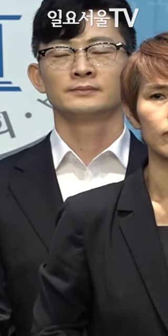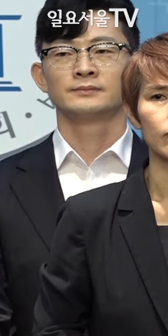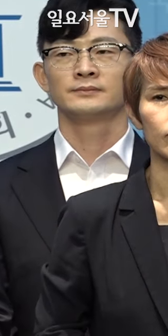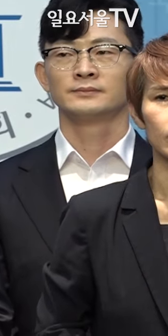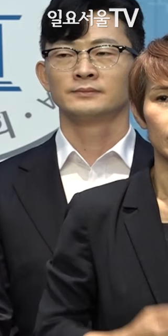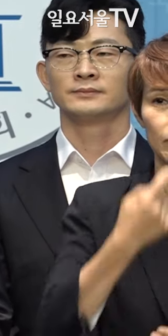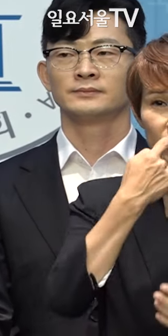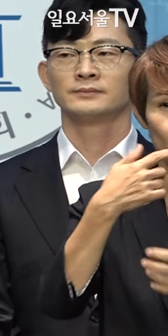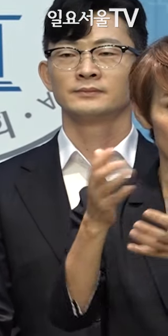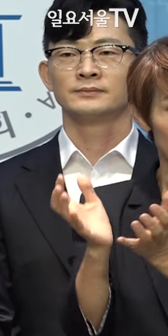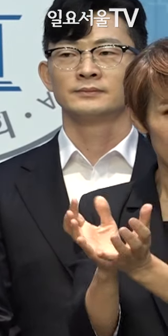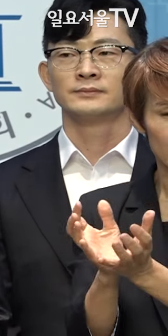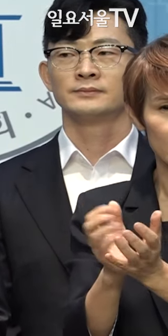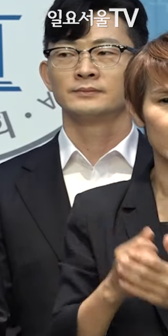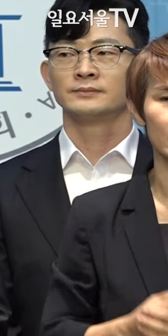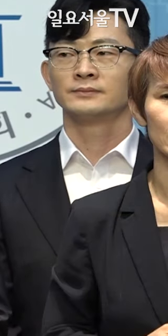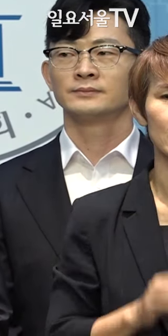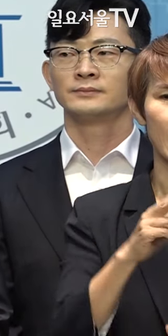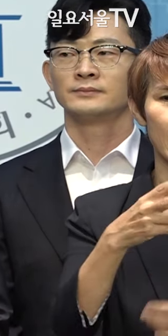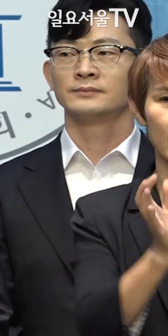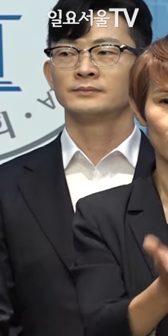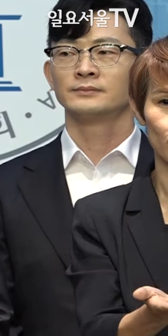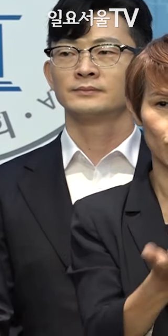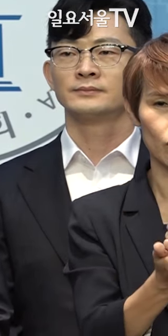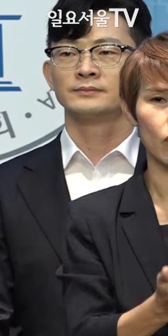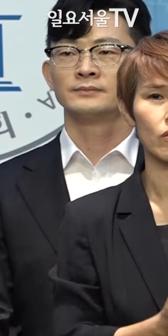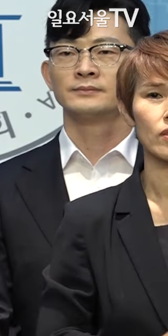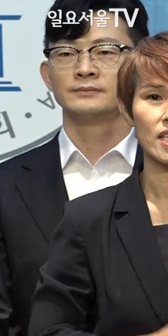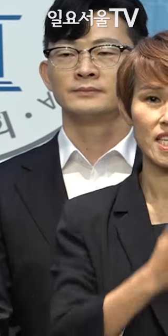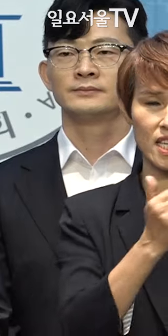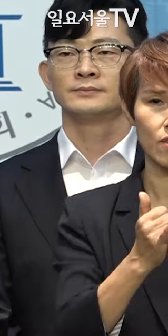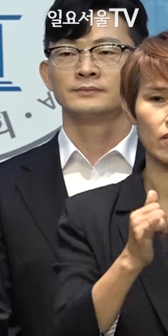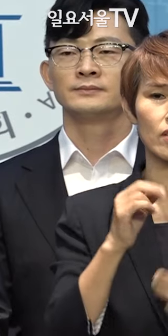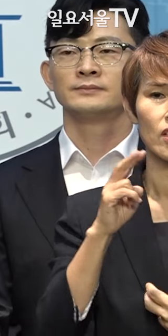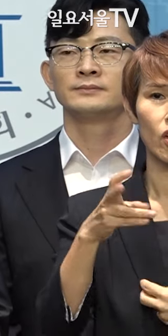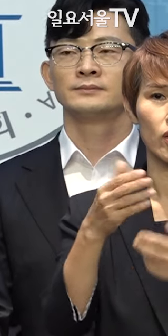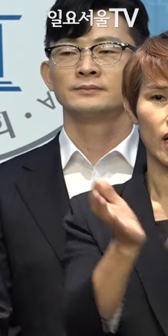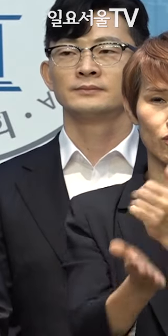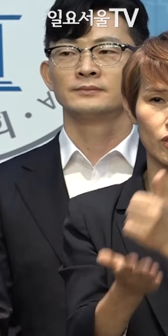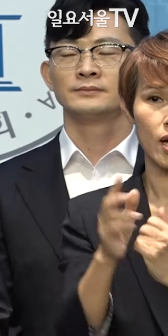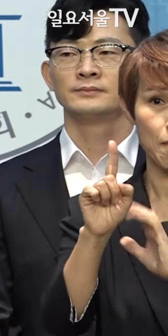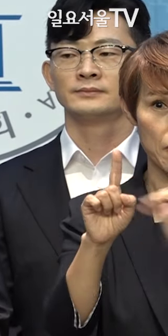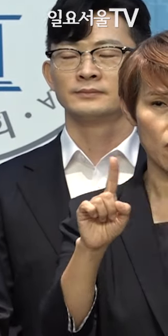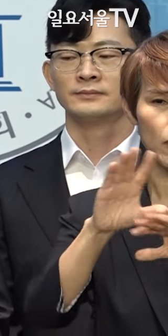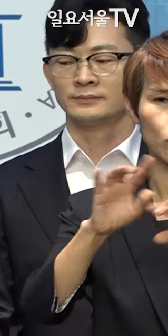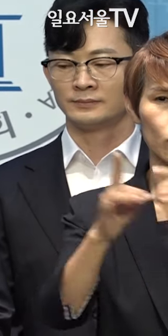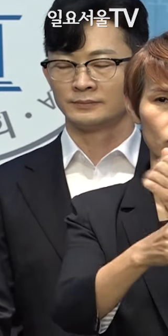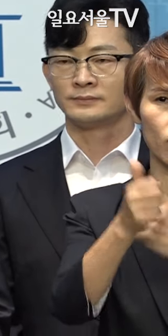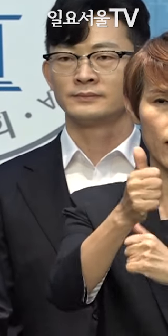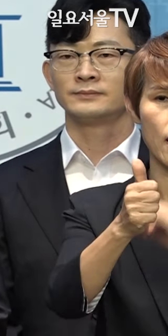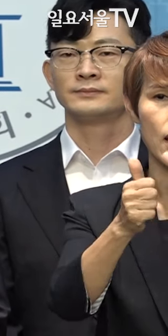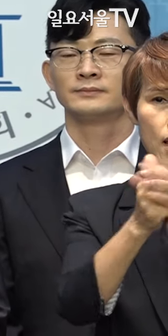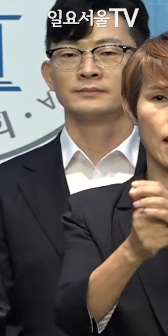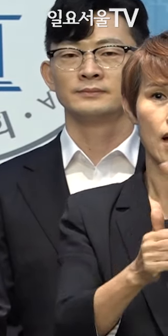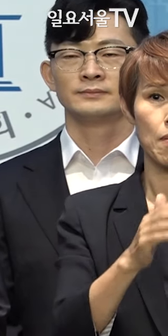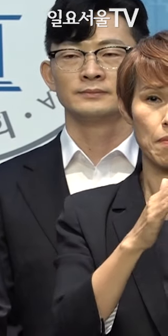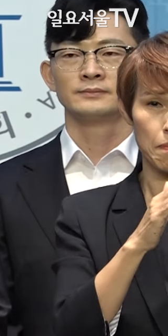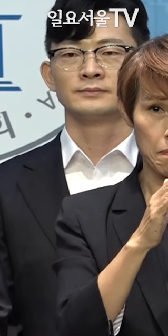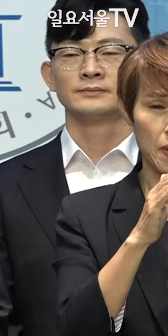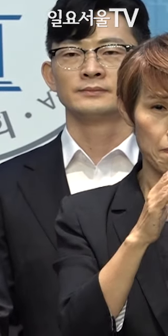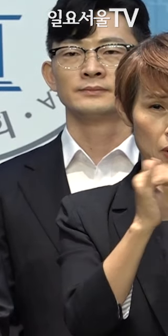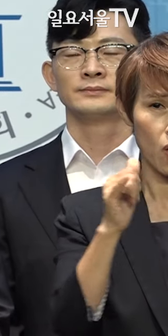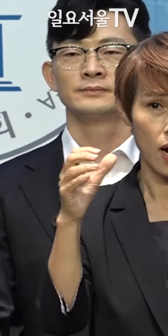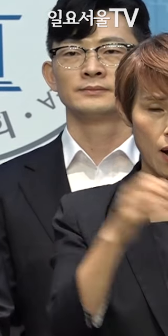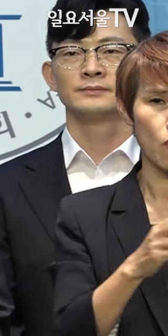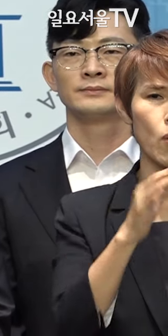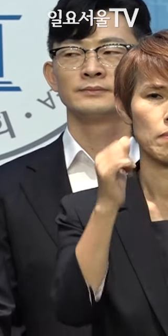이제 민주당은 야당 추천 2인과 함께 여당 추천 1명의 방통위원을 국회에서 빨리 통과시켜서 5인 체제를